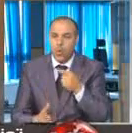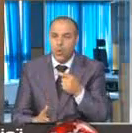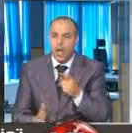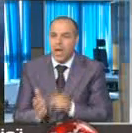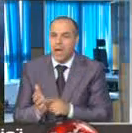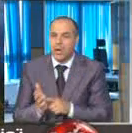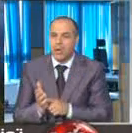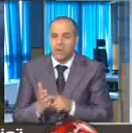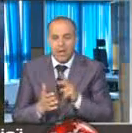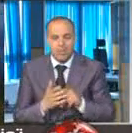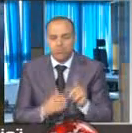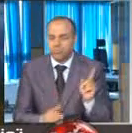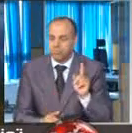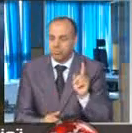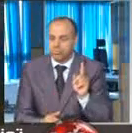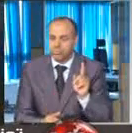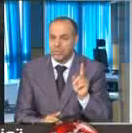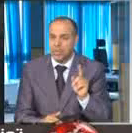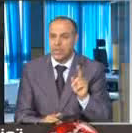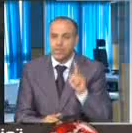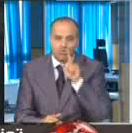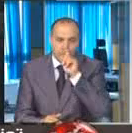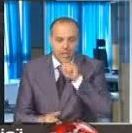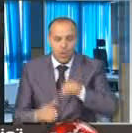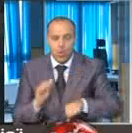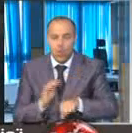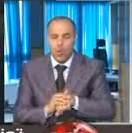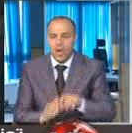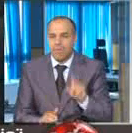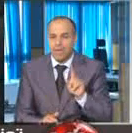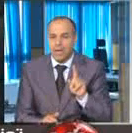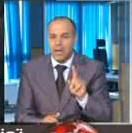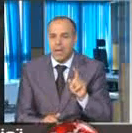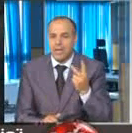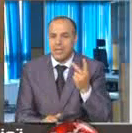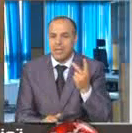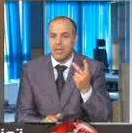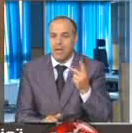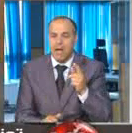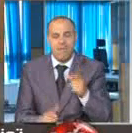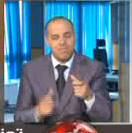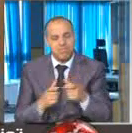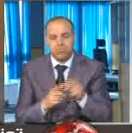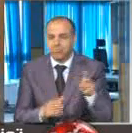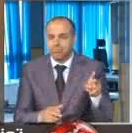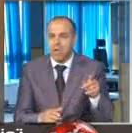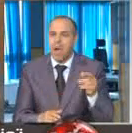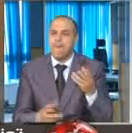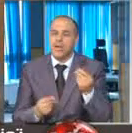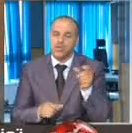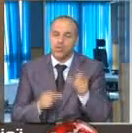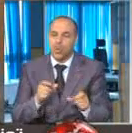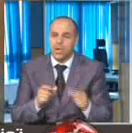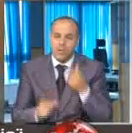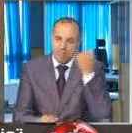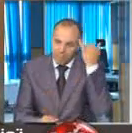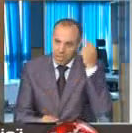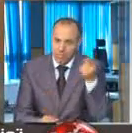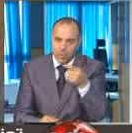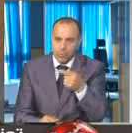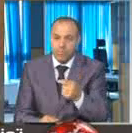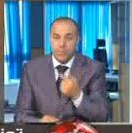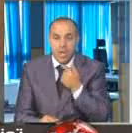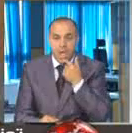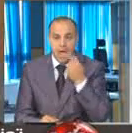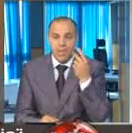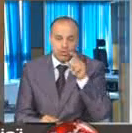شرعية القرارات التي اتخذتها جامعة كرة القدم بحق الفريق وعدد من اللاعبين حسب رأيه.